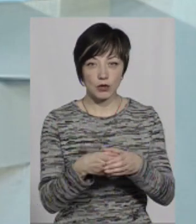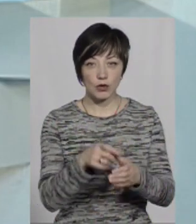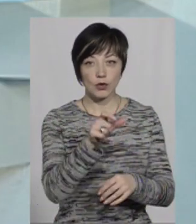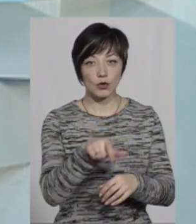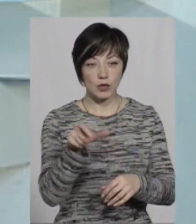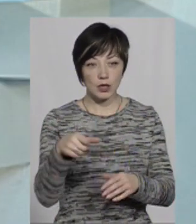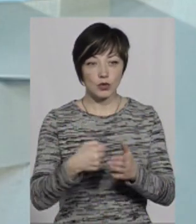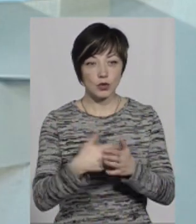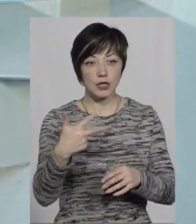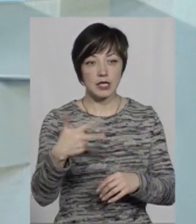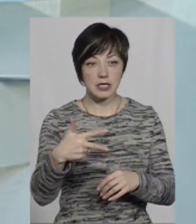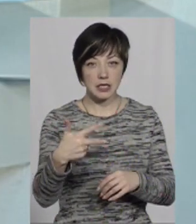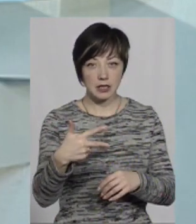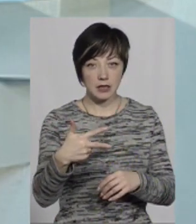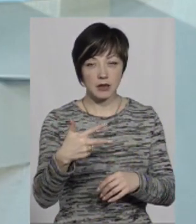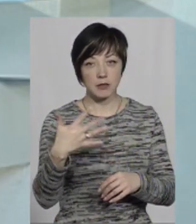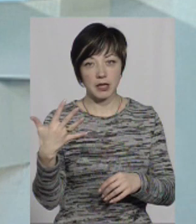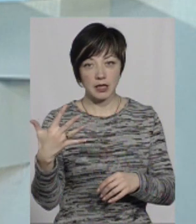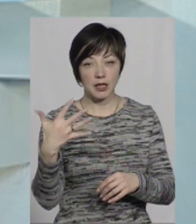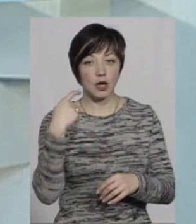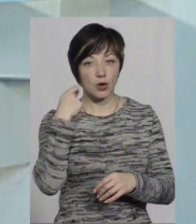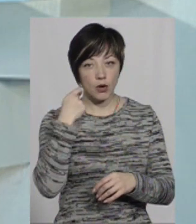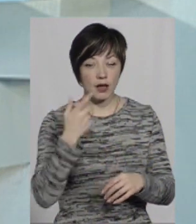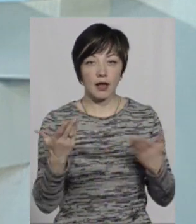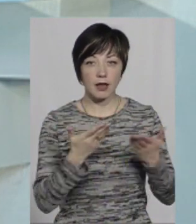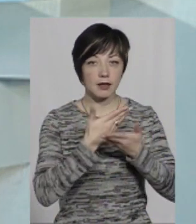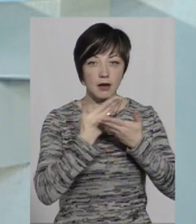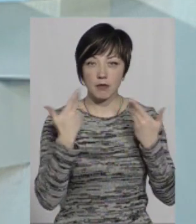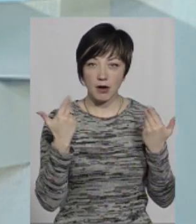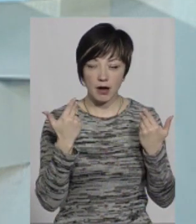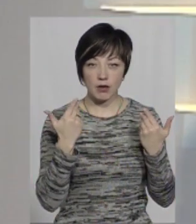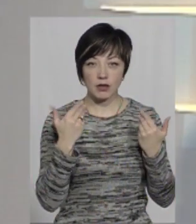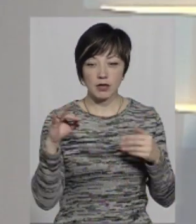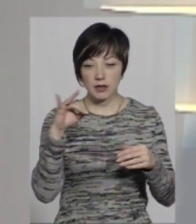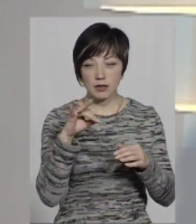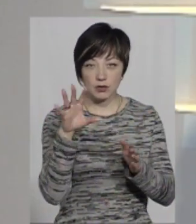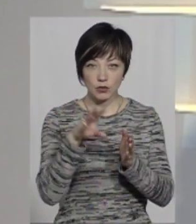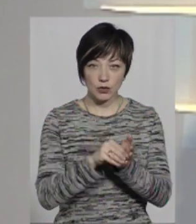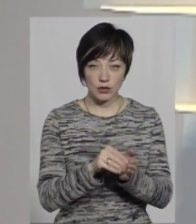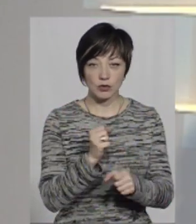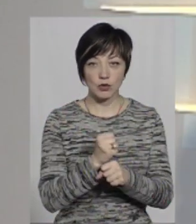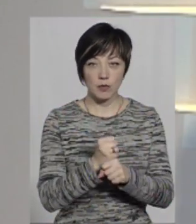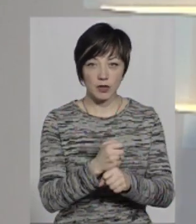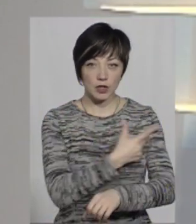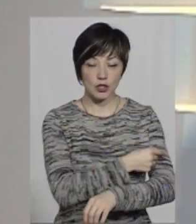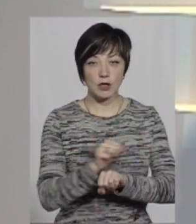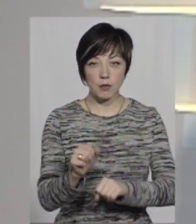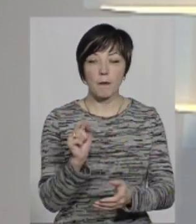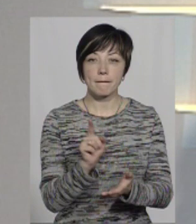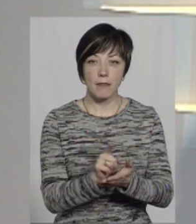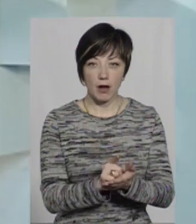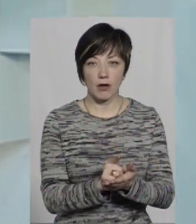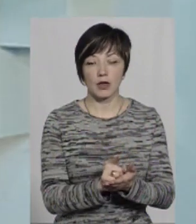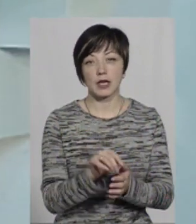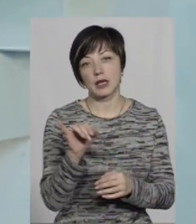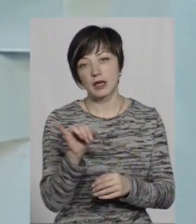категорія людей до 35 років, які не мають в анамнезі зробленого щеплення, значить, вони мають